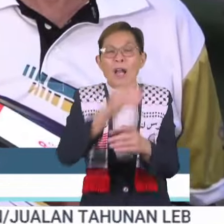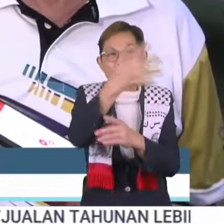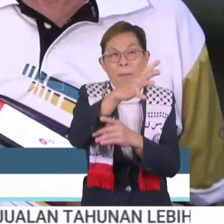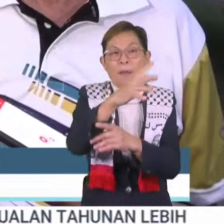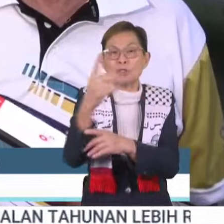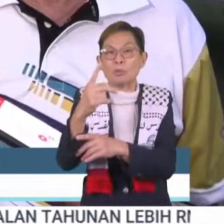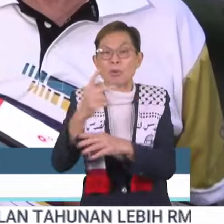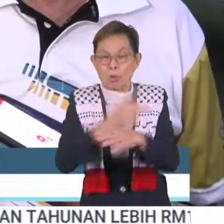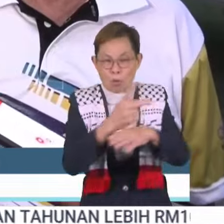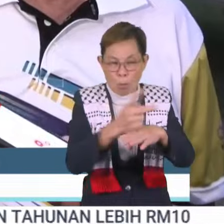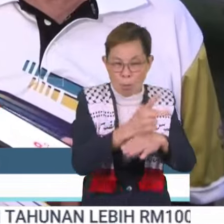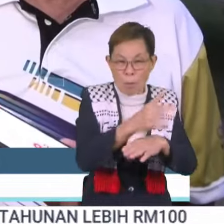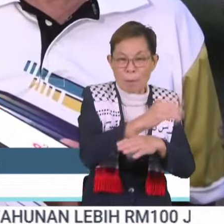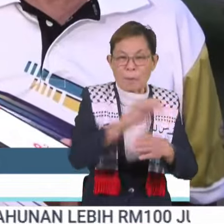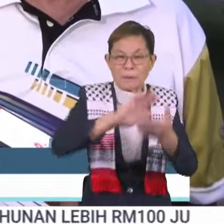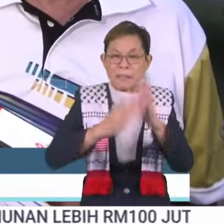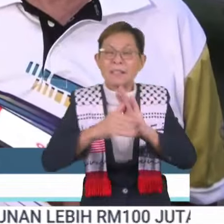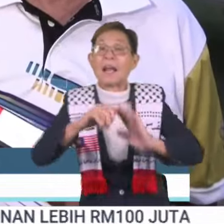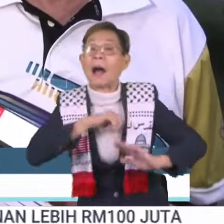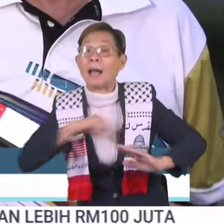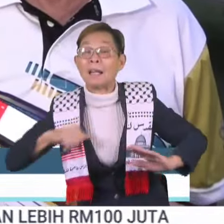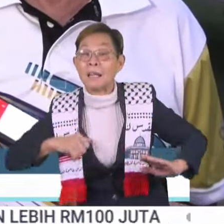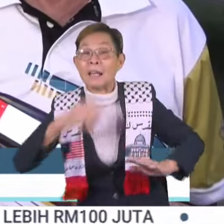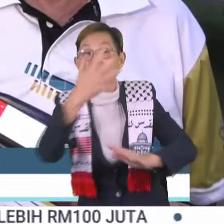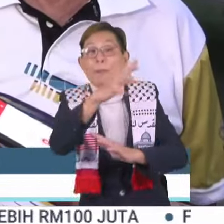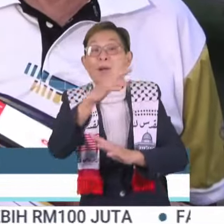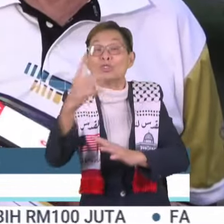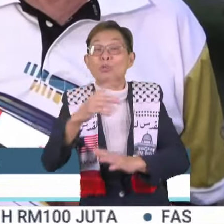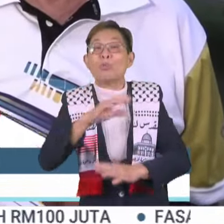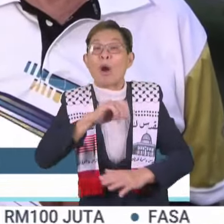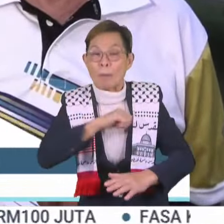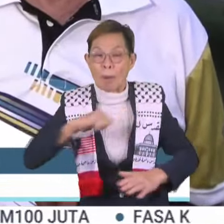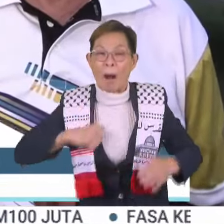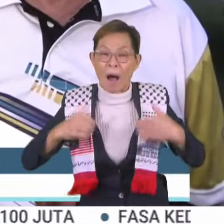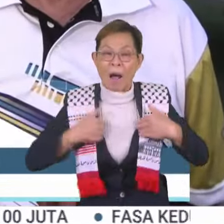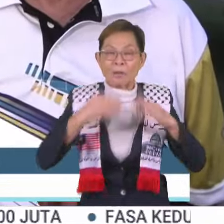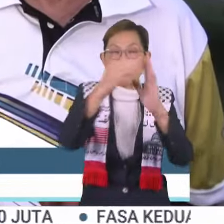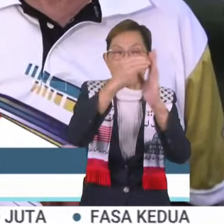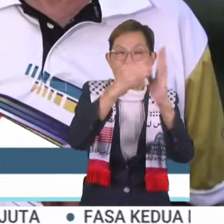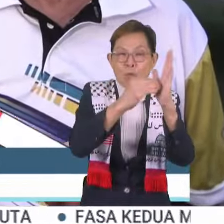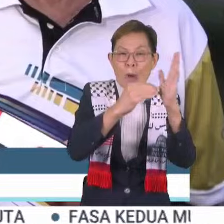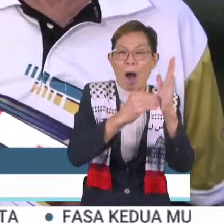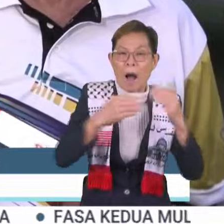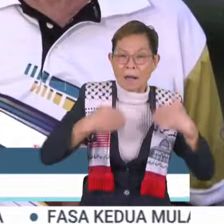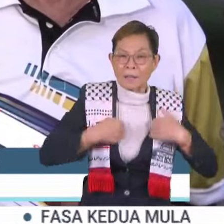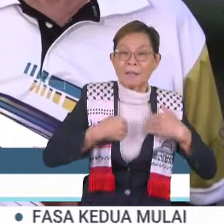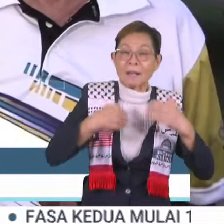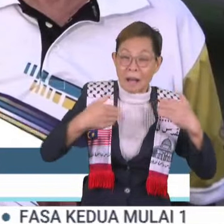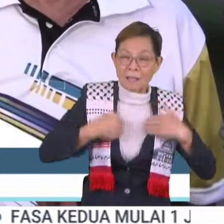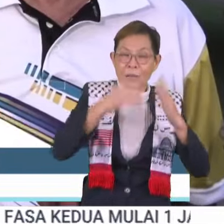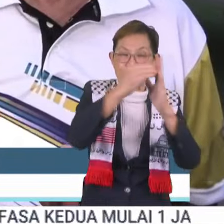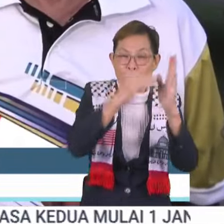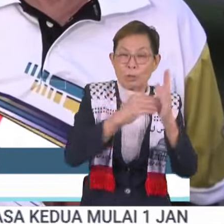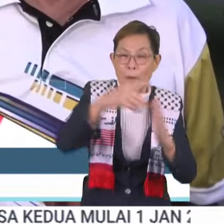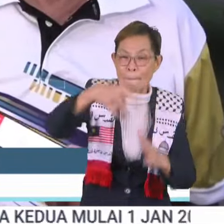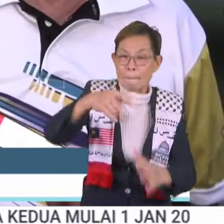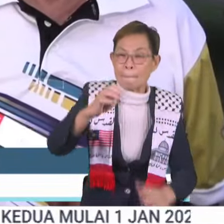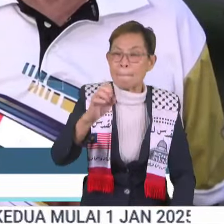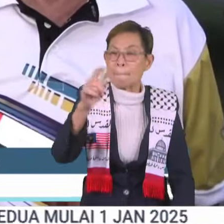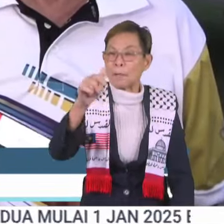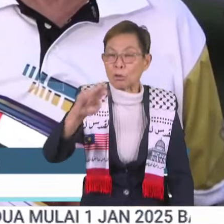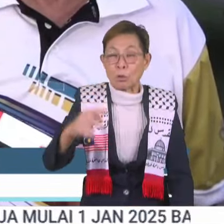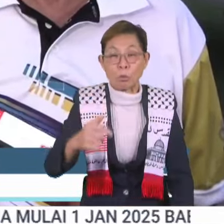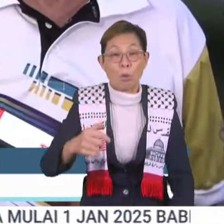koperasi. 11,000 yang menjadi ahli angkasa memang kita dedahkan. Dia ada modul untuk peta ni dan dia memang cukup popular terutama sekali di luar